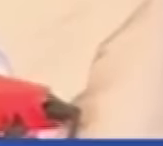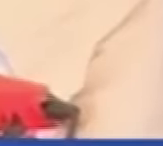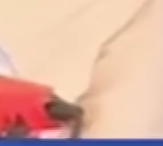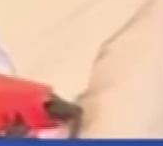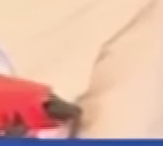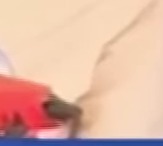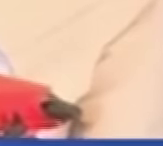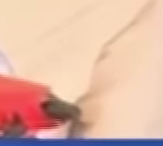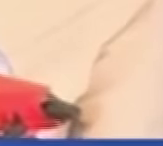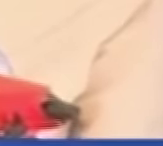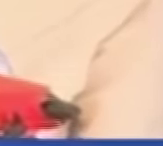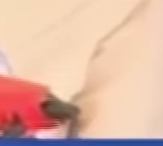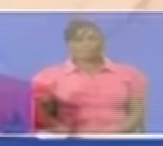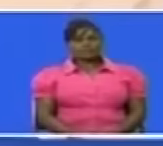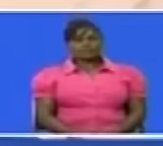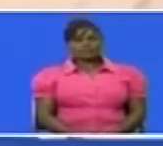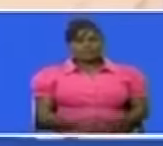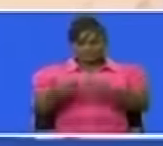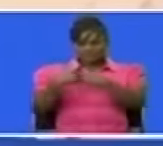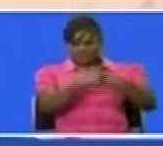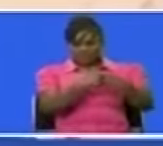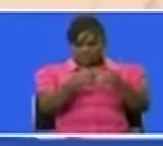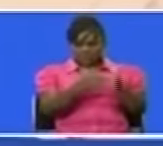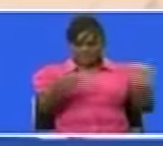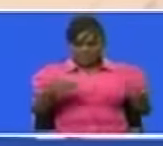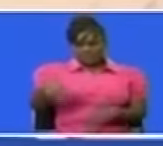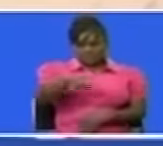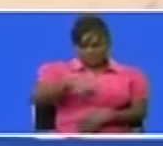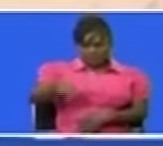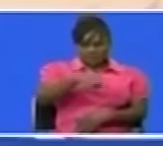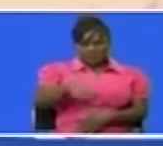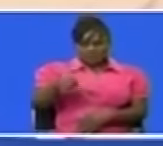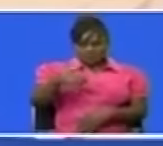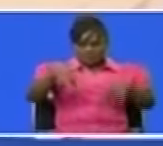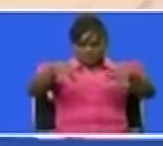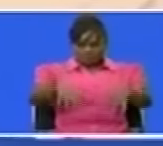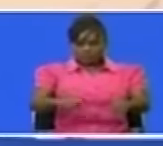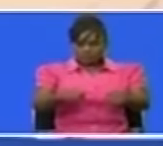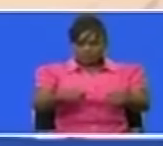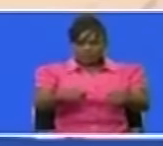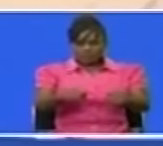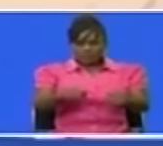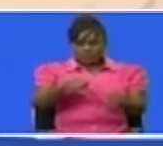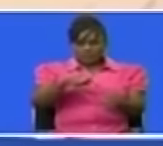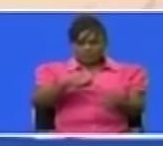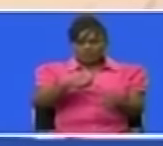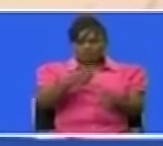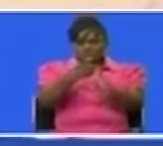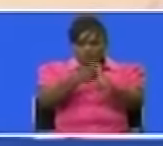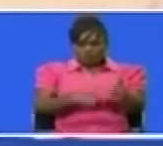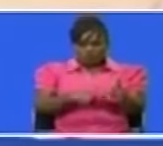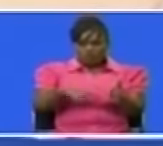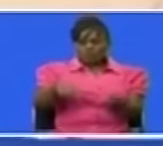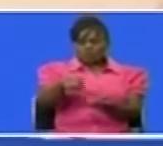From scratch, with all manner of odds and challenges against us, we did not inherit any meaningful staff from the defunct